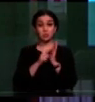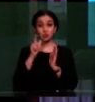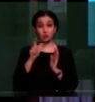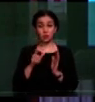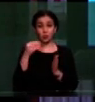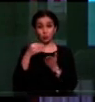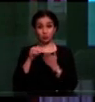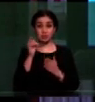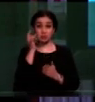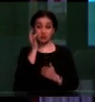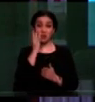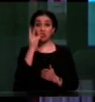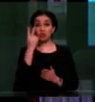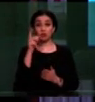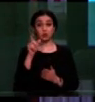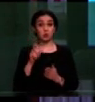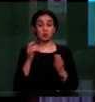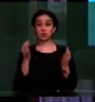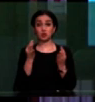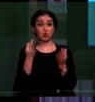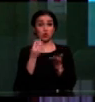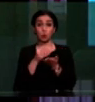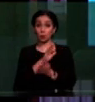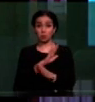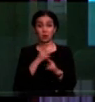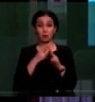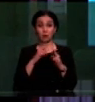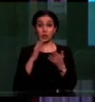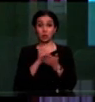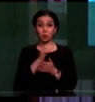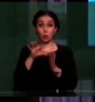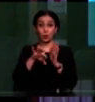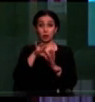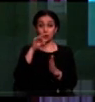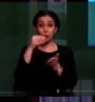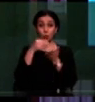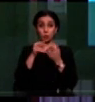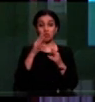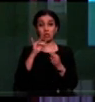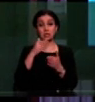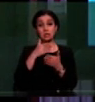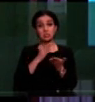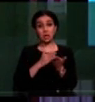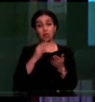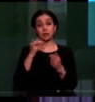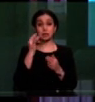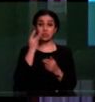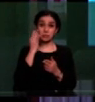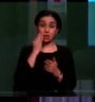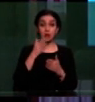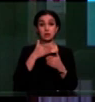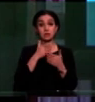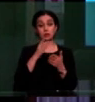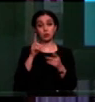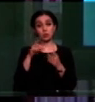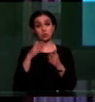2 ничего не купили. Найти вероятность того, что наугад выбранный покупатель купил и хлеб, и сахар, купил хлеб при